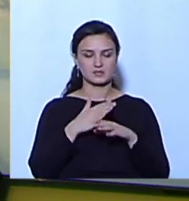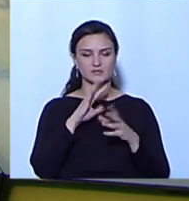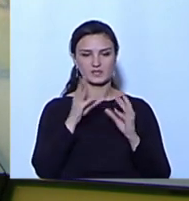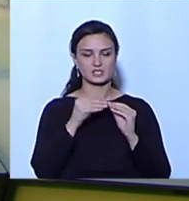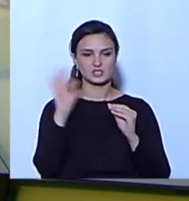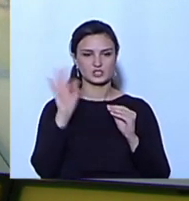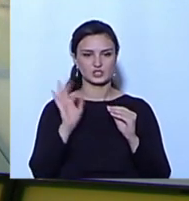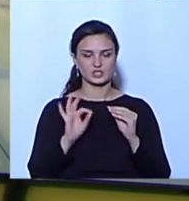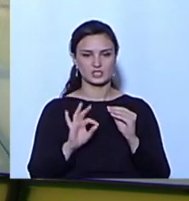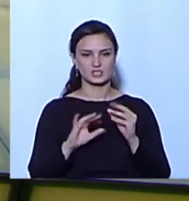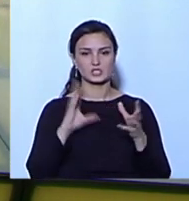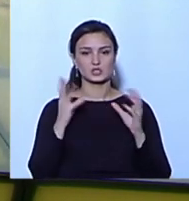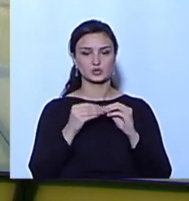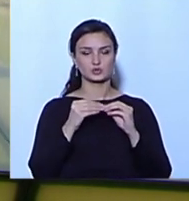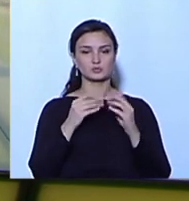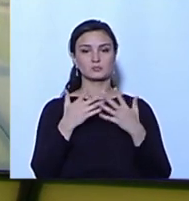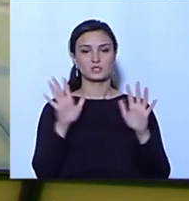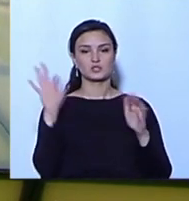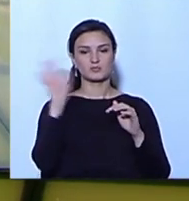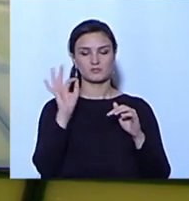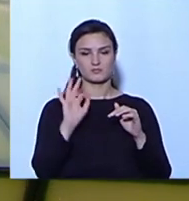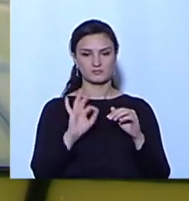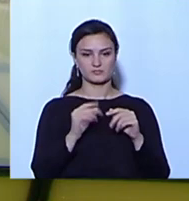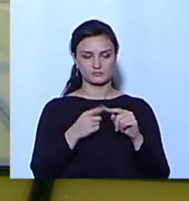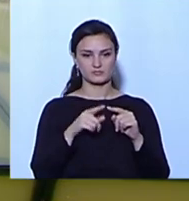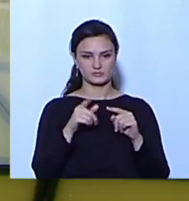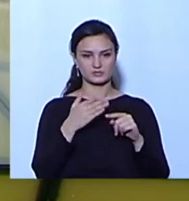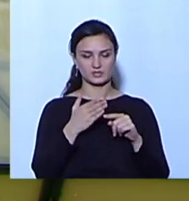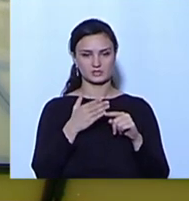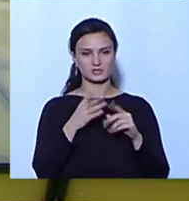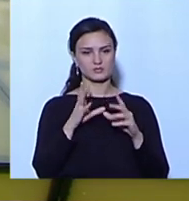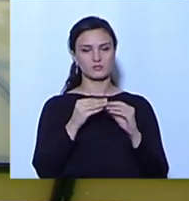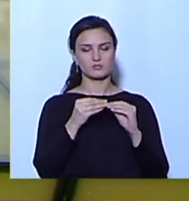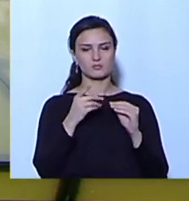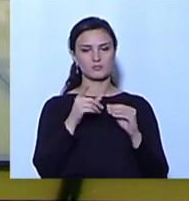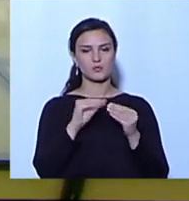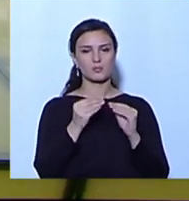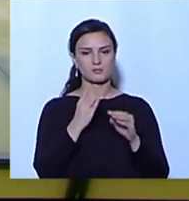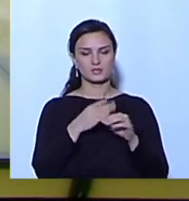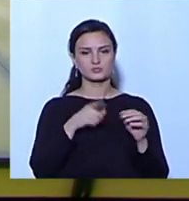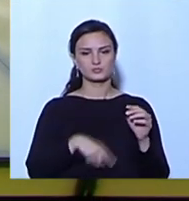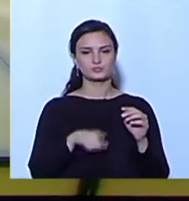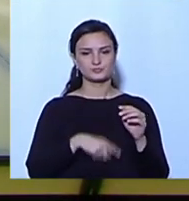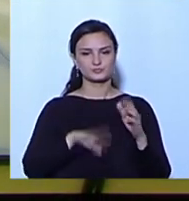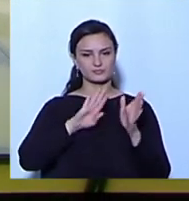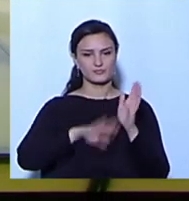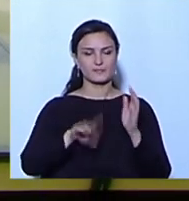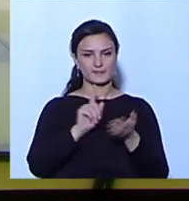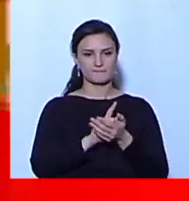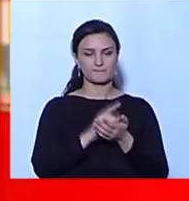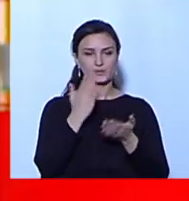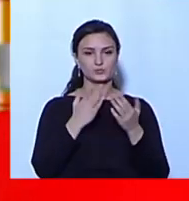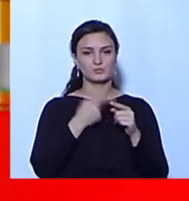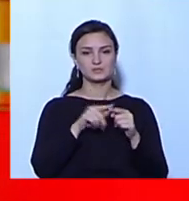ხშირად? ძირითად შემთხვევაში პრობლემა არის და აუცილებელია, რომ პაციენტს ვასწავლოთ შარდის ბუშტის დაცლა, მაგრამ თუ მას